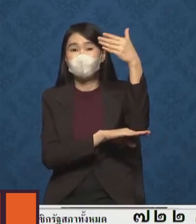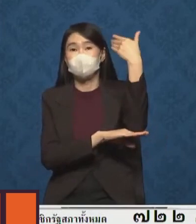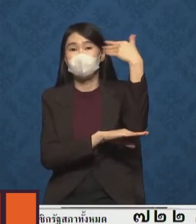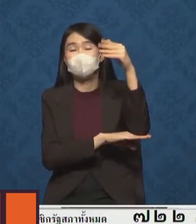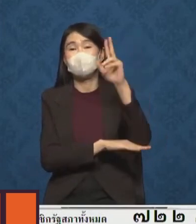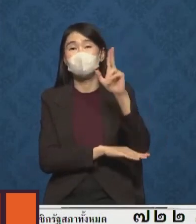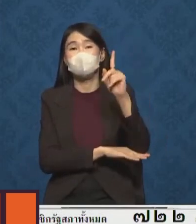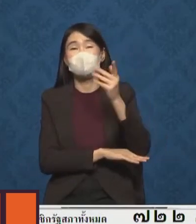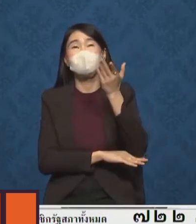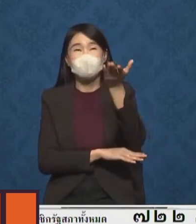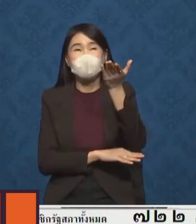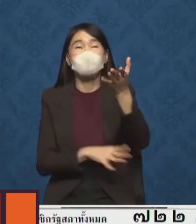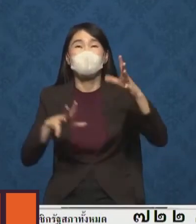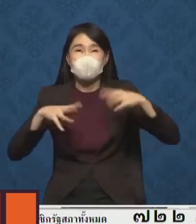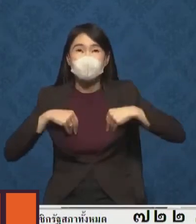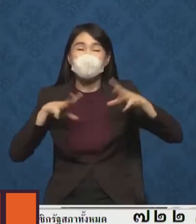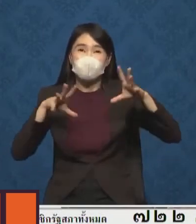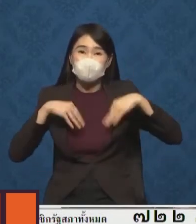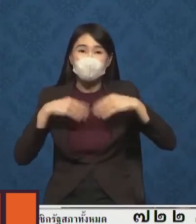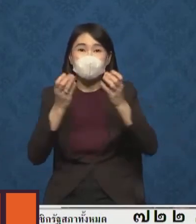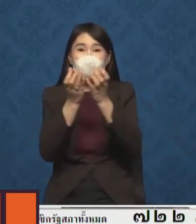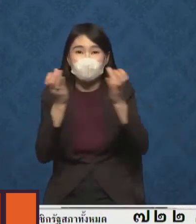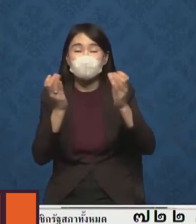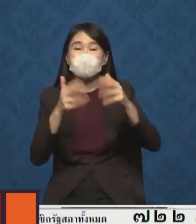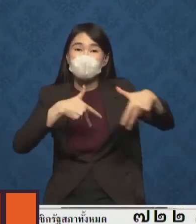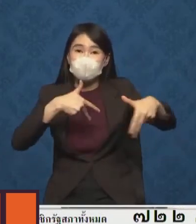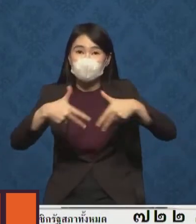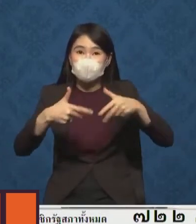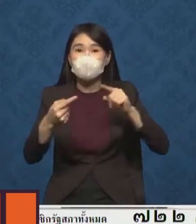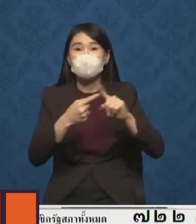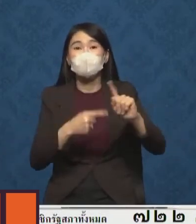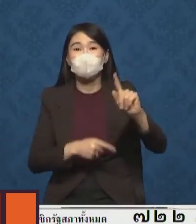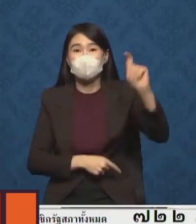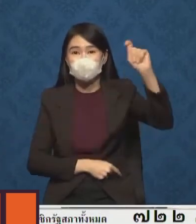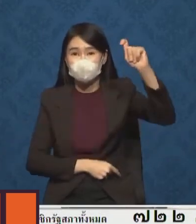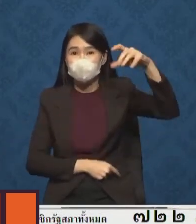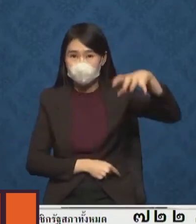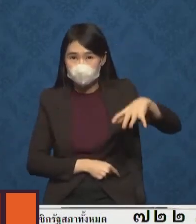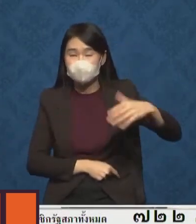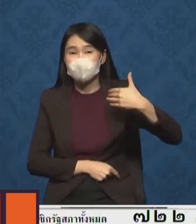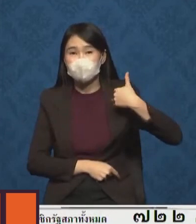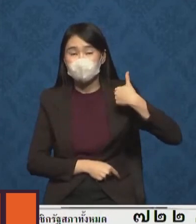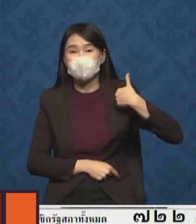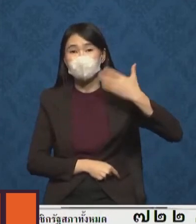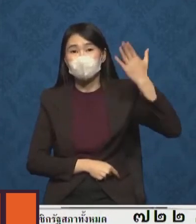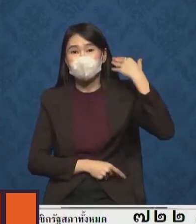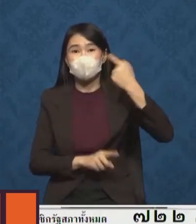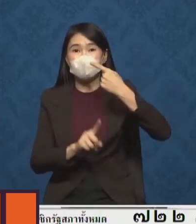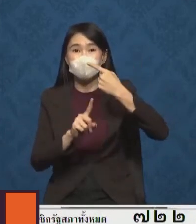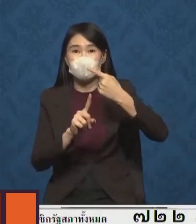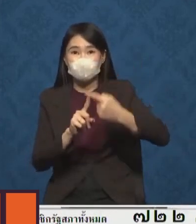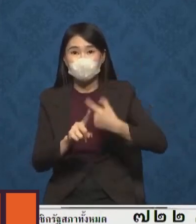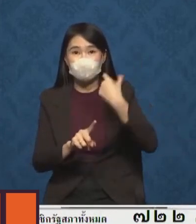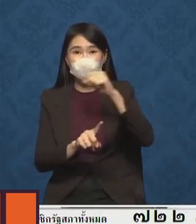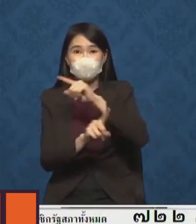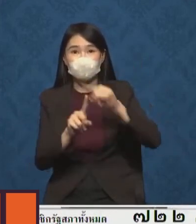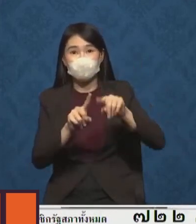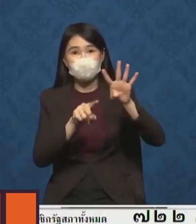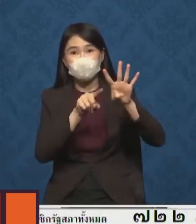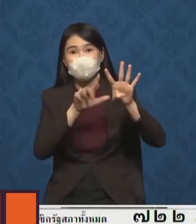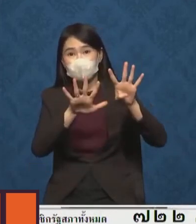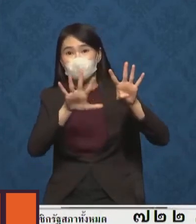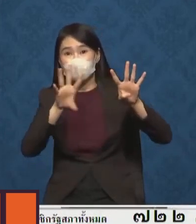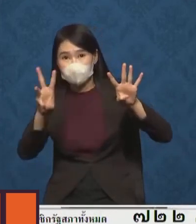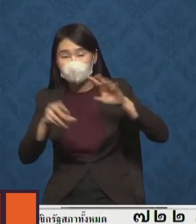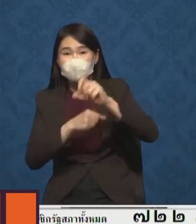ขอรับร่างรัฐธรรมนูลชบับราชาชนใทองสนามหวง ในวนที่ 456 ตุกาคมปี 240